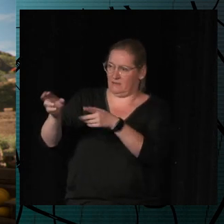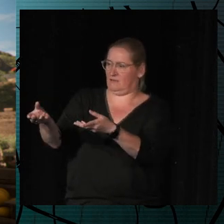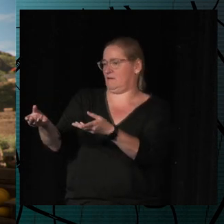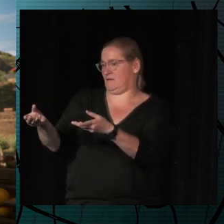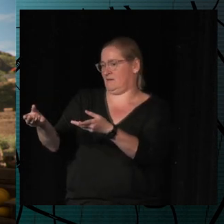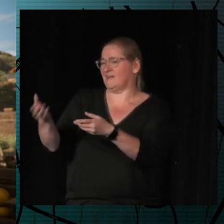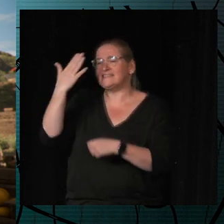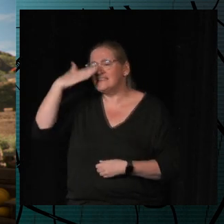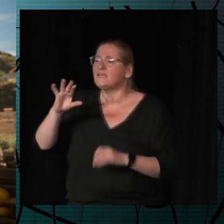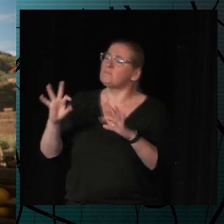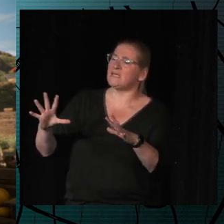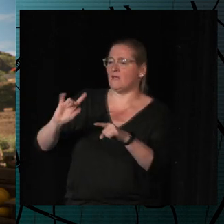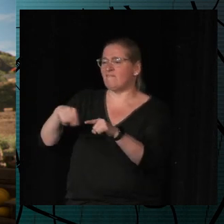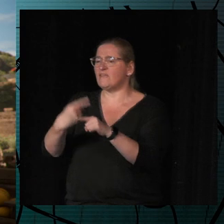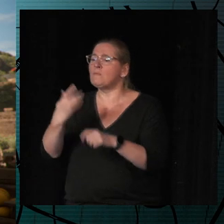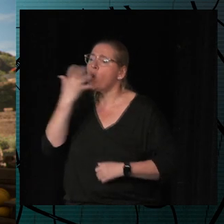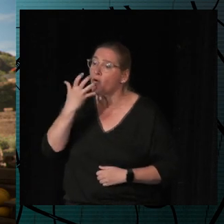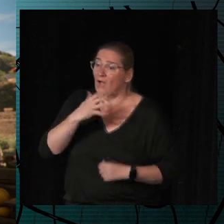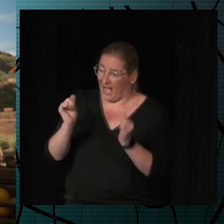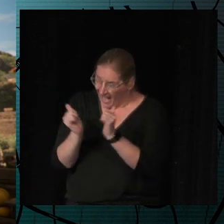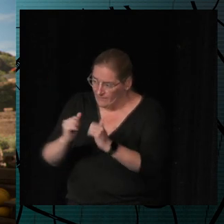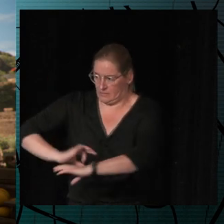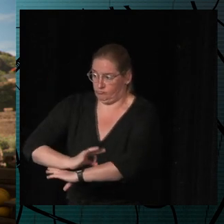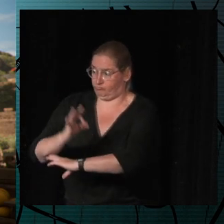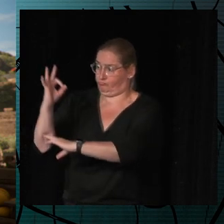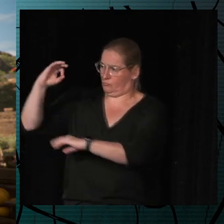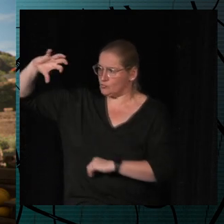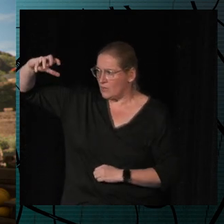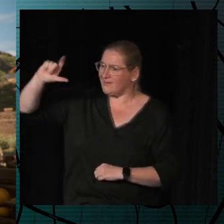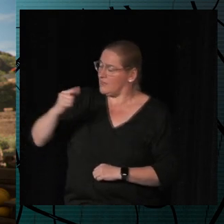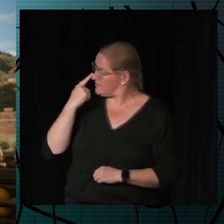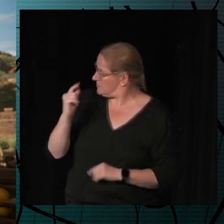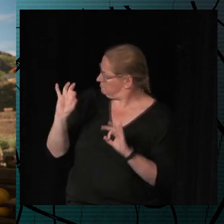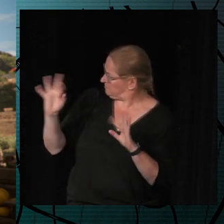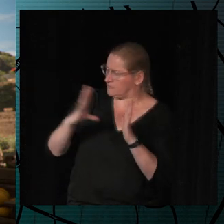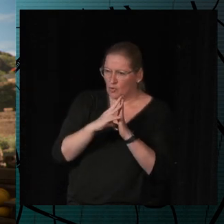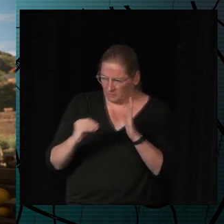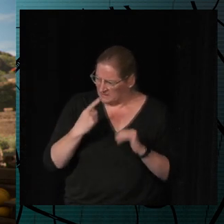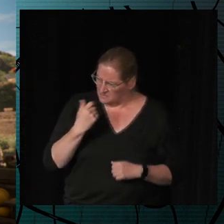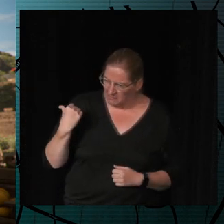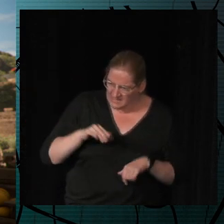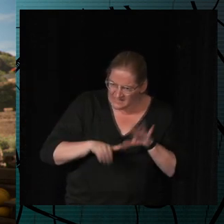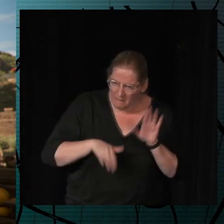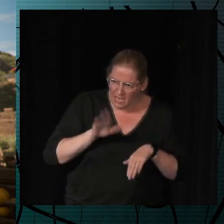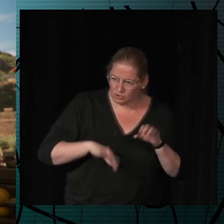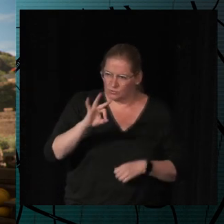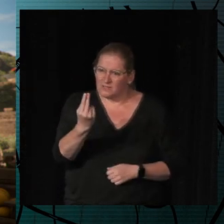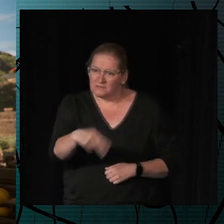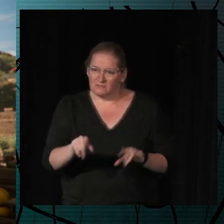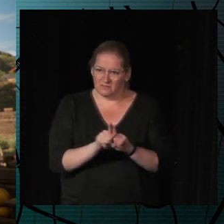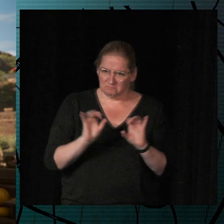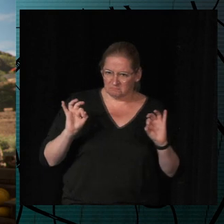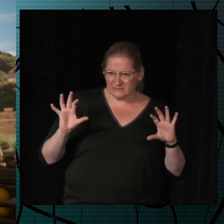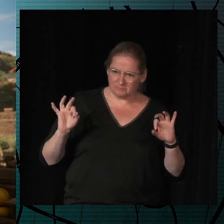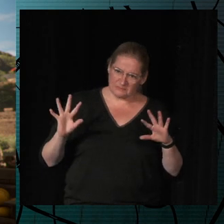lumière du jour est-ce que vous trouvez que ça marche dans par exemple est-ce que ce qu'il tente il il arrive à instiller une nouvelle façon